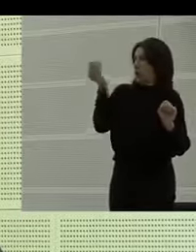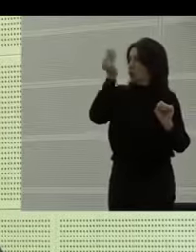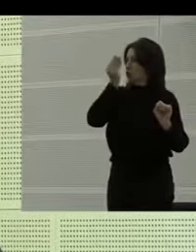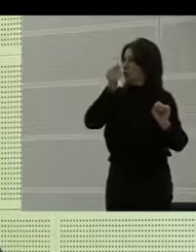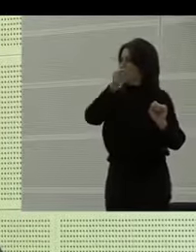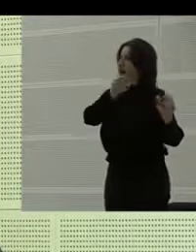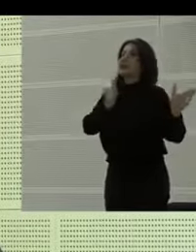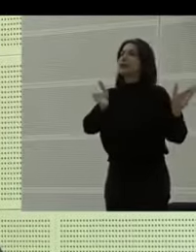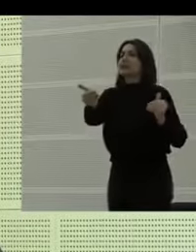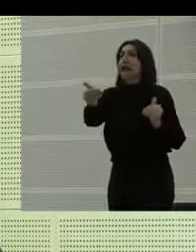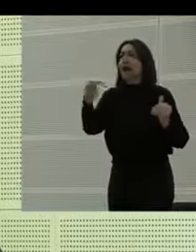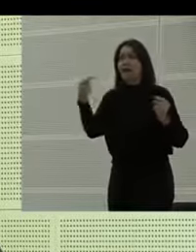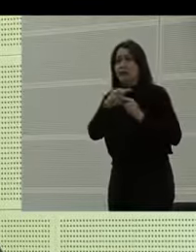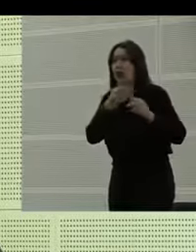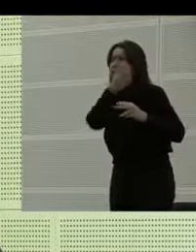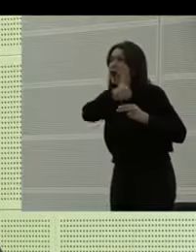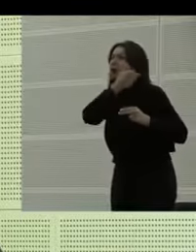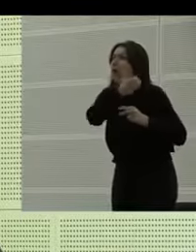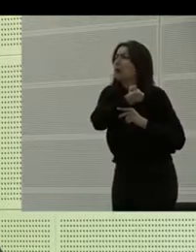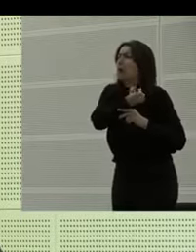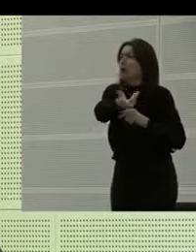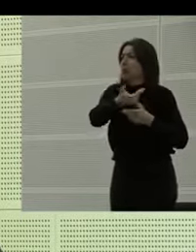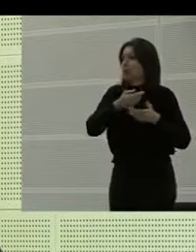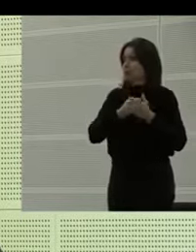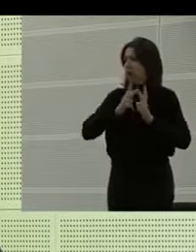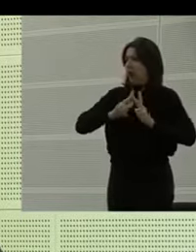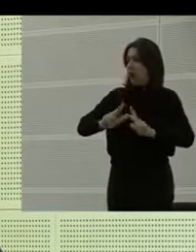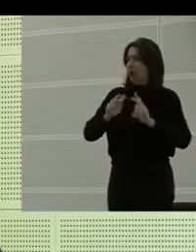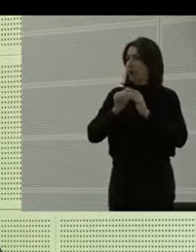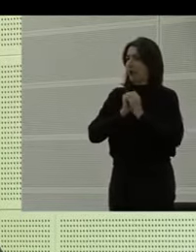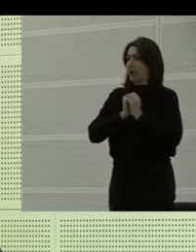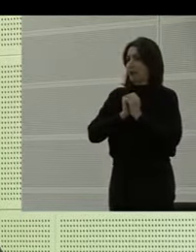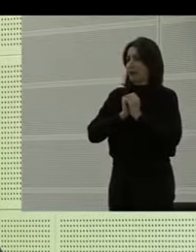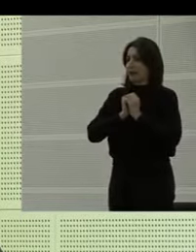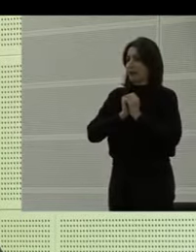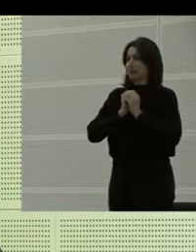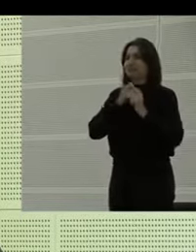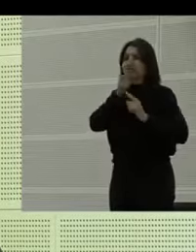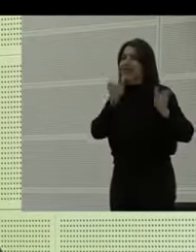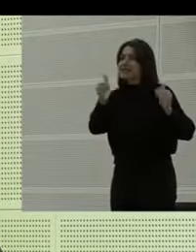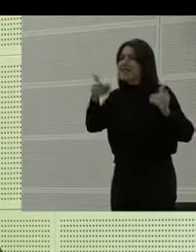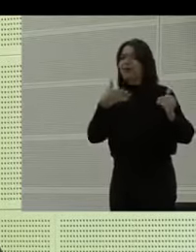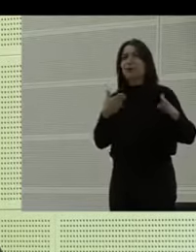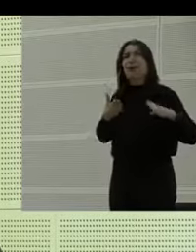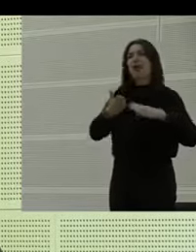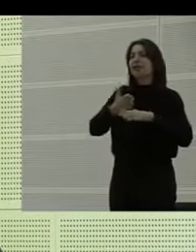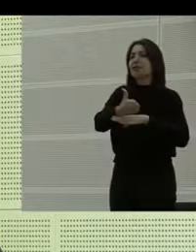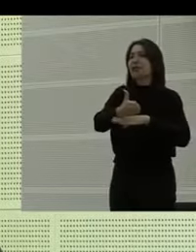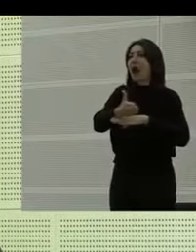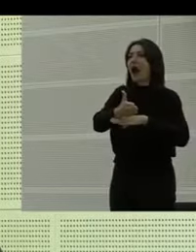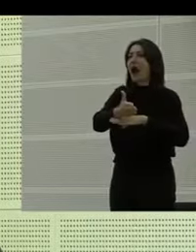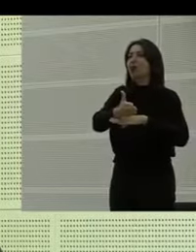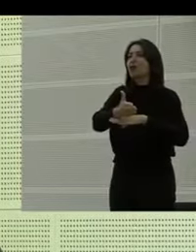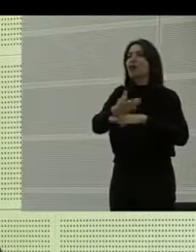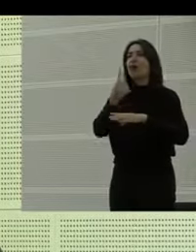cui invece ci andavo più spesso, perché era la stanza in cui entravo e